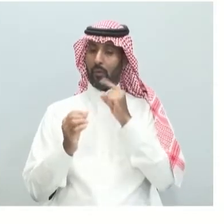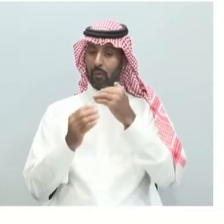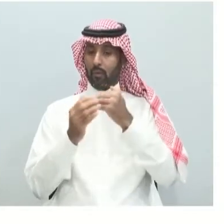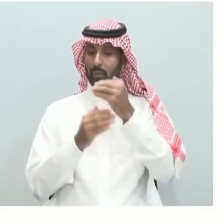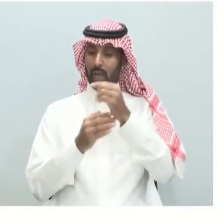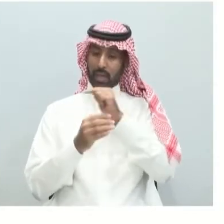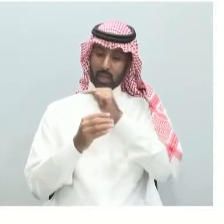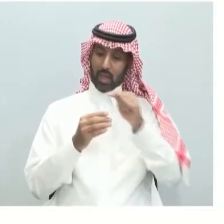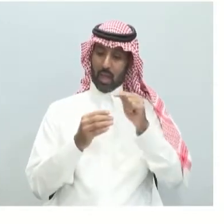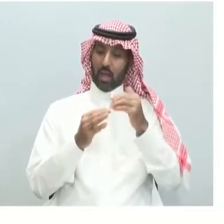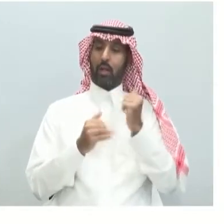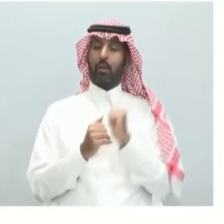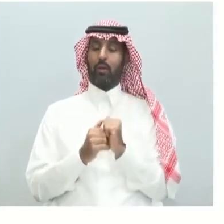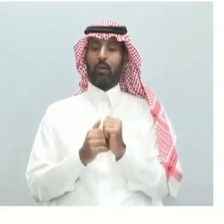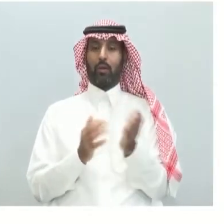فوق الخط